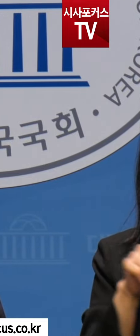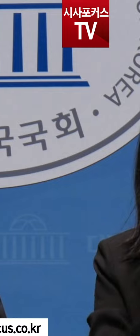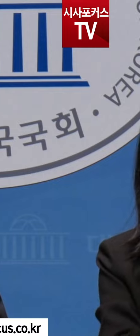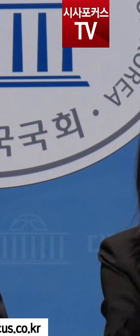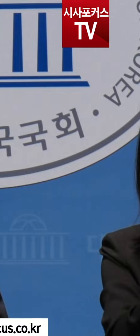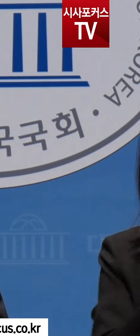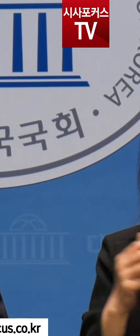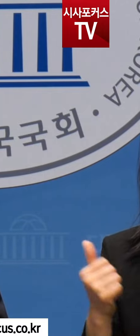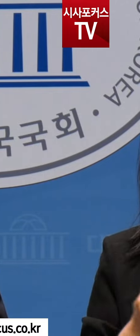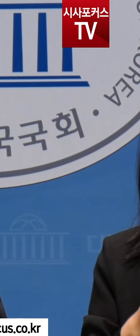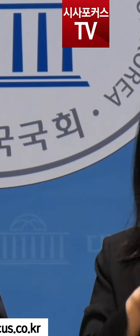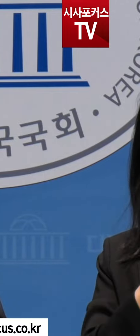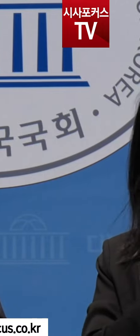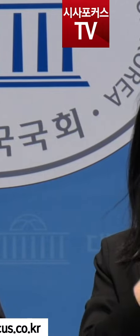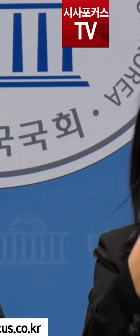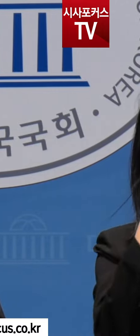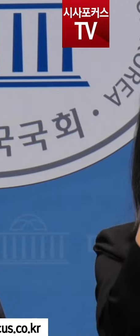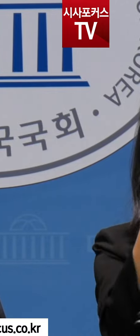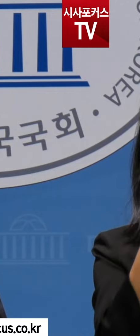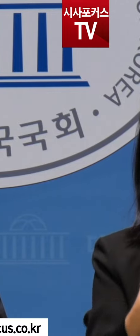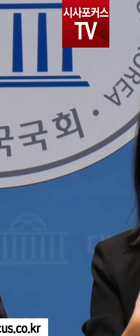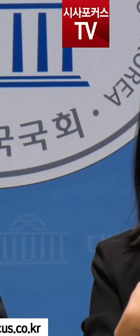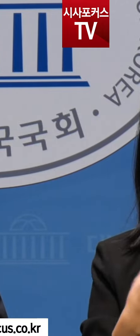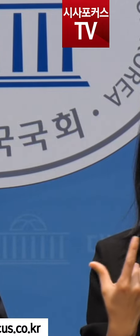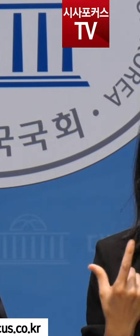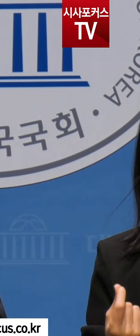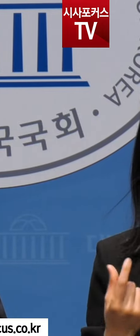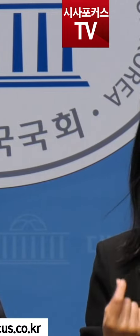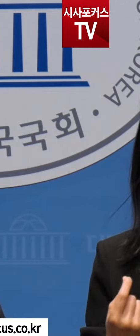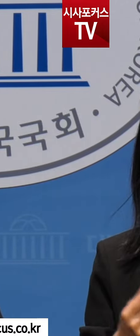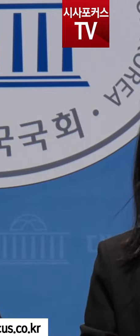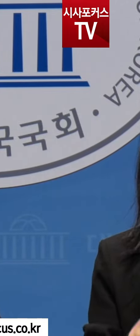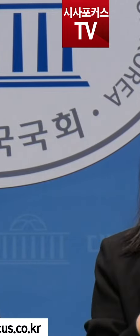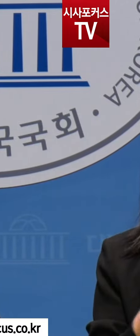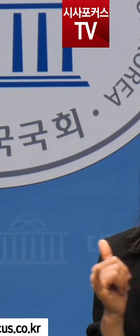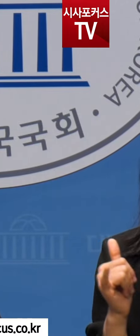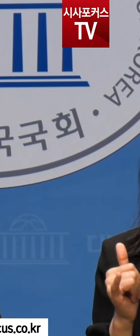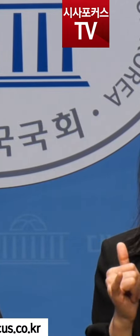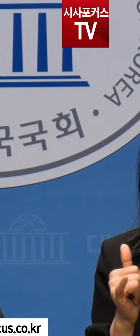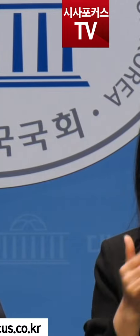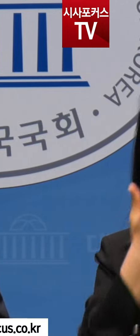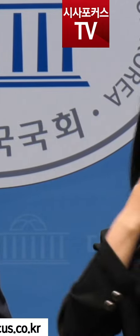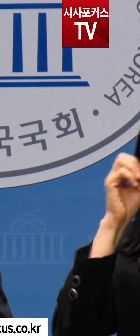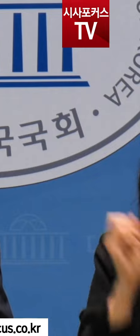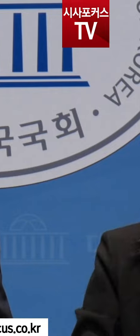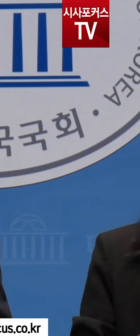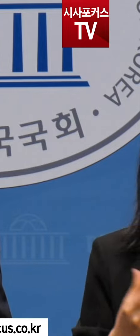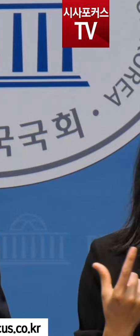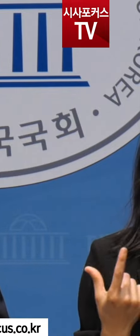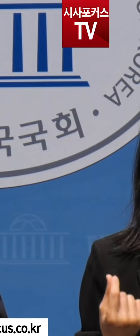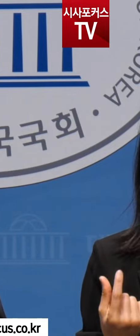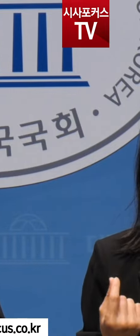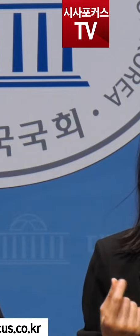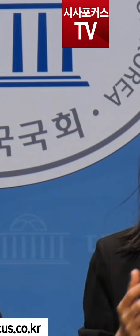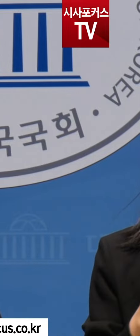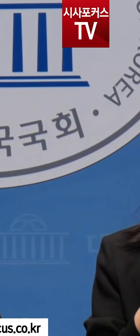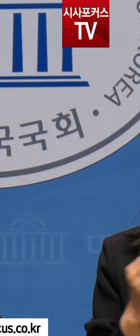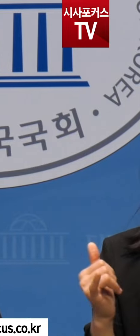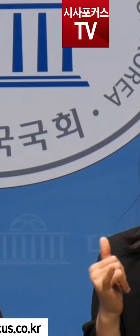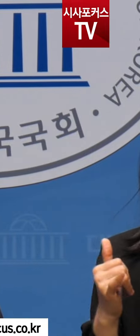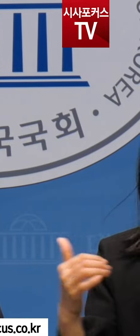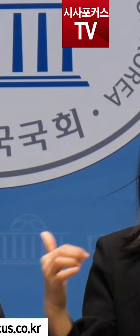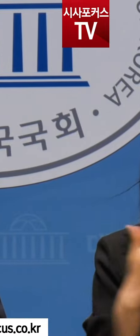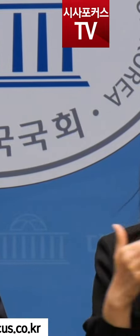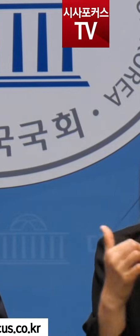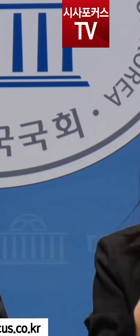어떤 그 만용이라고 할까요? 거의 국민을 무시하는 처사와 똑같습니다. 국민을 상대로